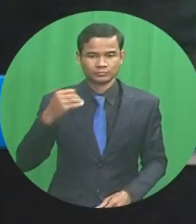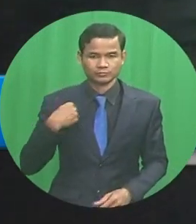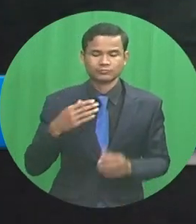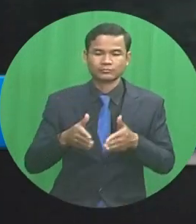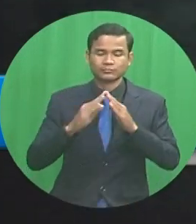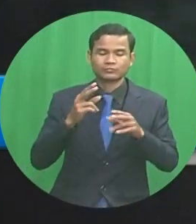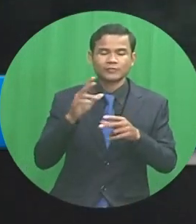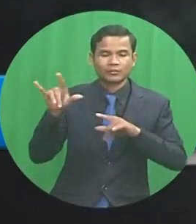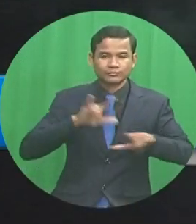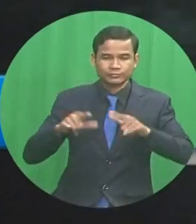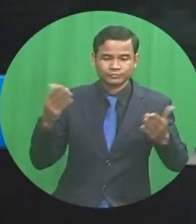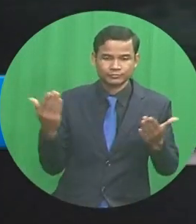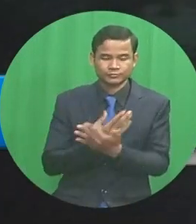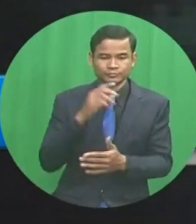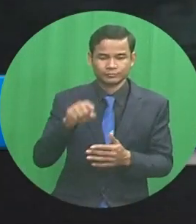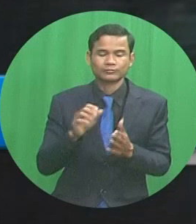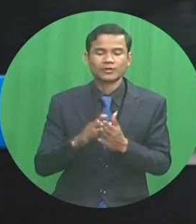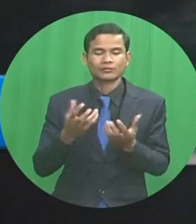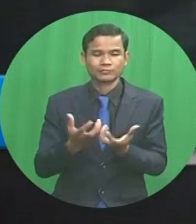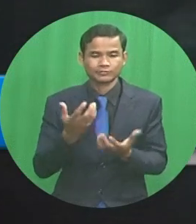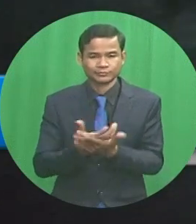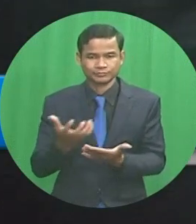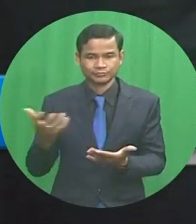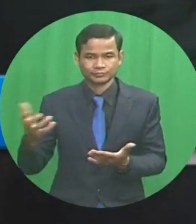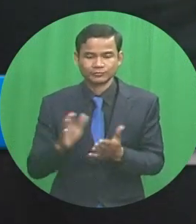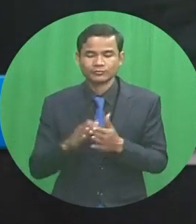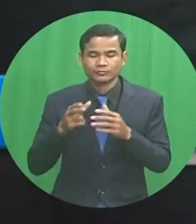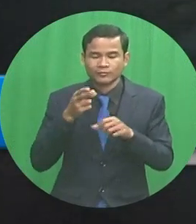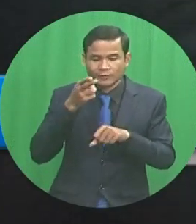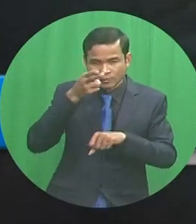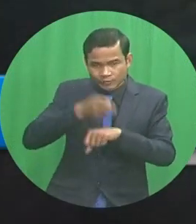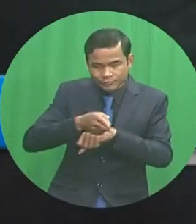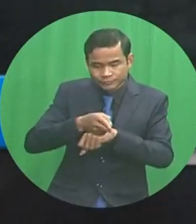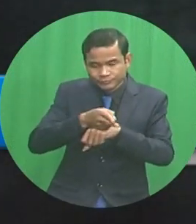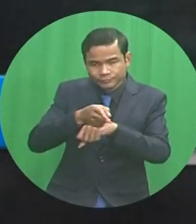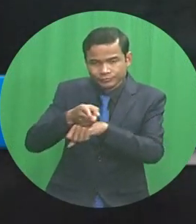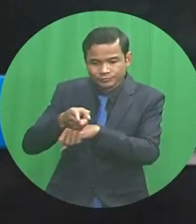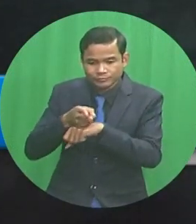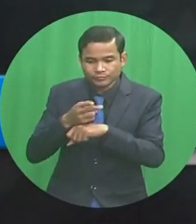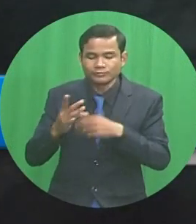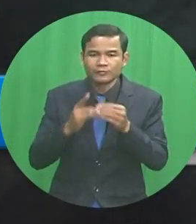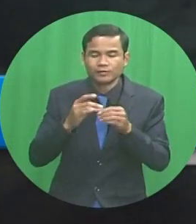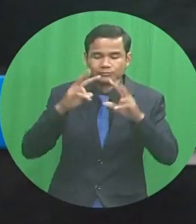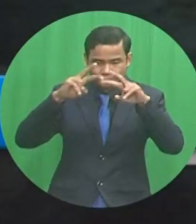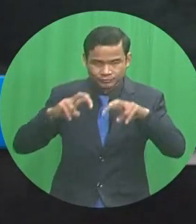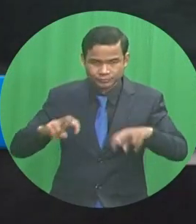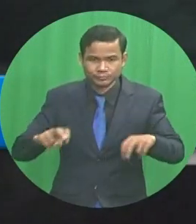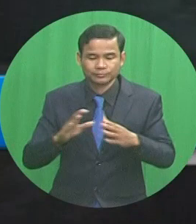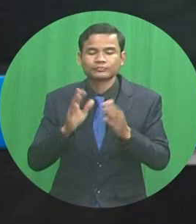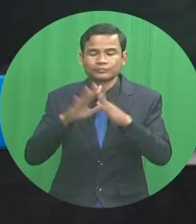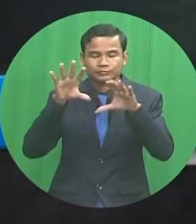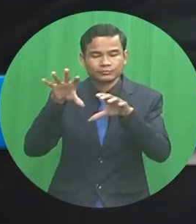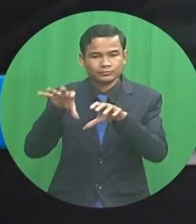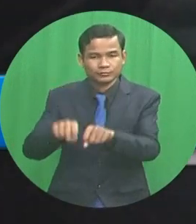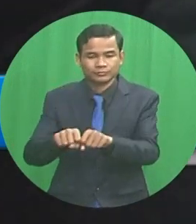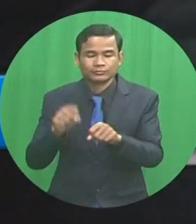ជារូបភាពថ្មីមួយរួមទាំងឧបករណ៍ Argo ជាកាមេរ៉ាដែលអស់ចេញពីនាវាស្រាវជ្រាវខ្នងហើយបានចាប់យករូបថ